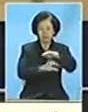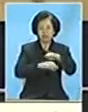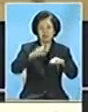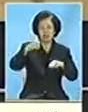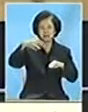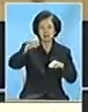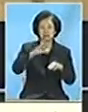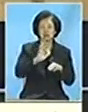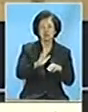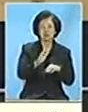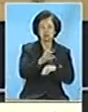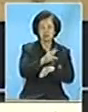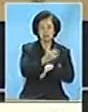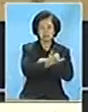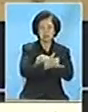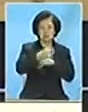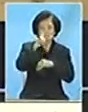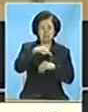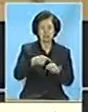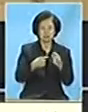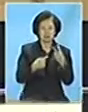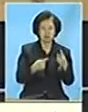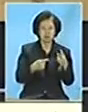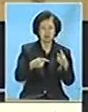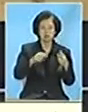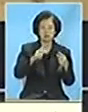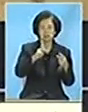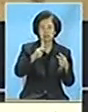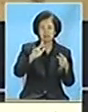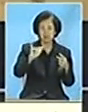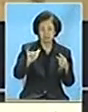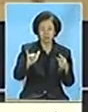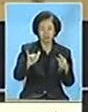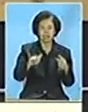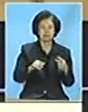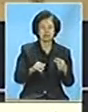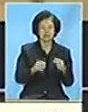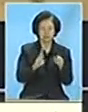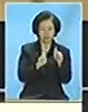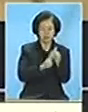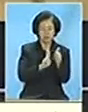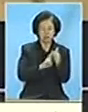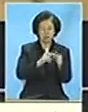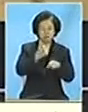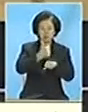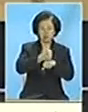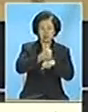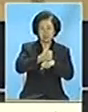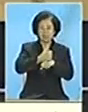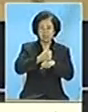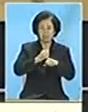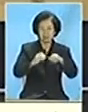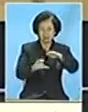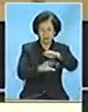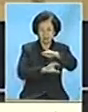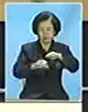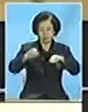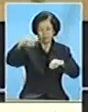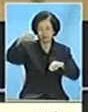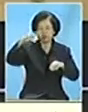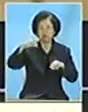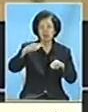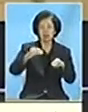ทย2นางกฤติยาสมิตนันรองผู้ว่าการการรถไฟฟ้าขน